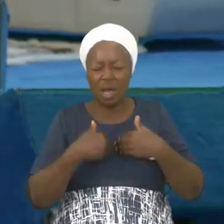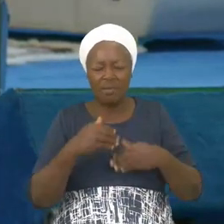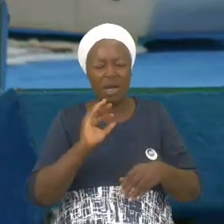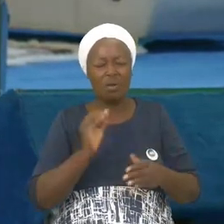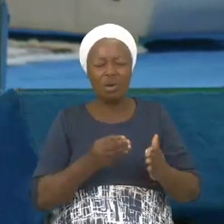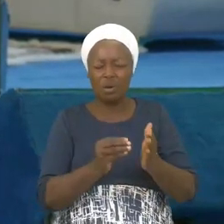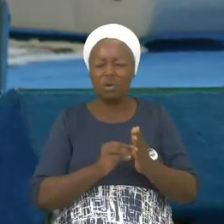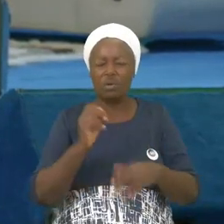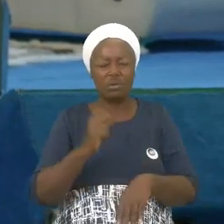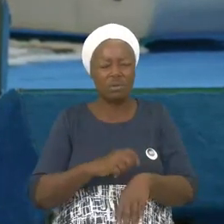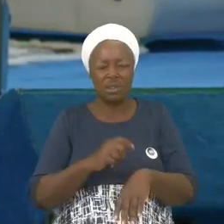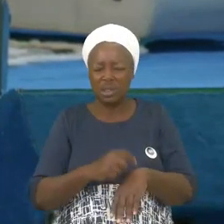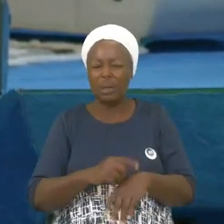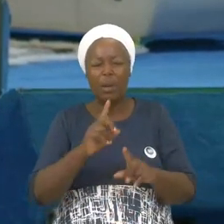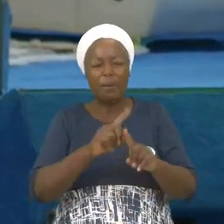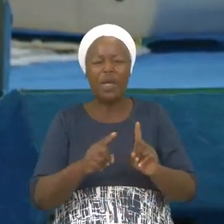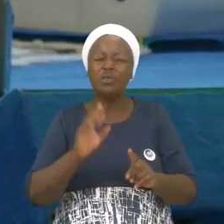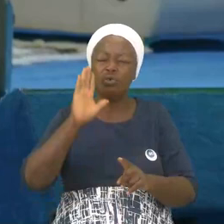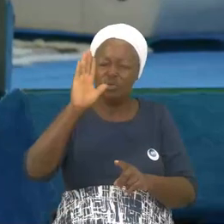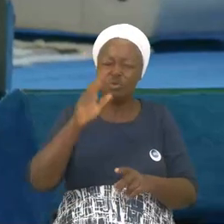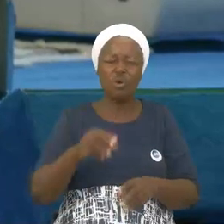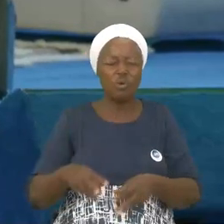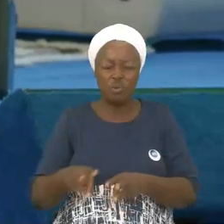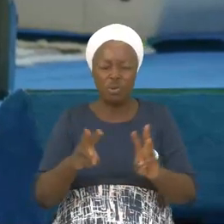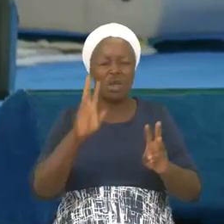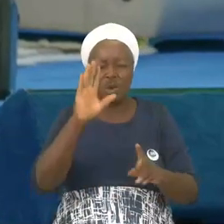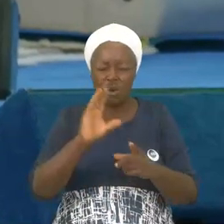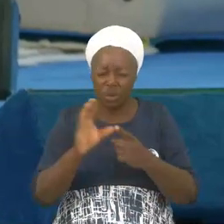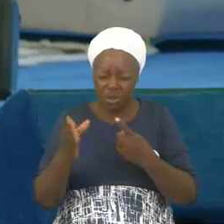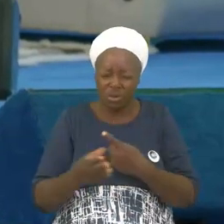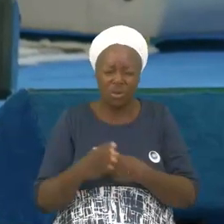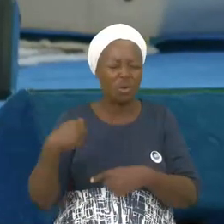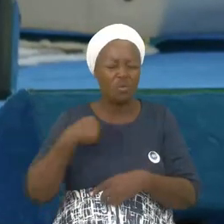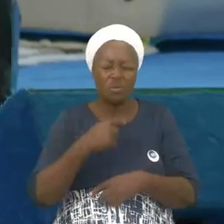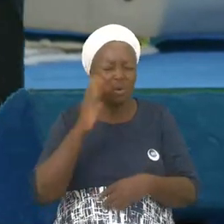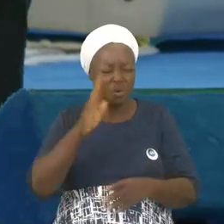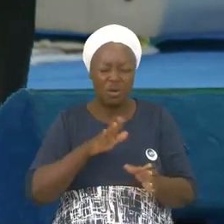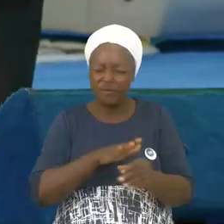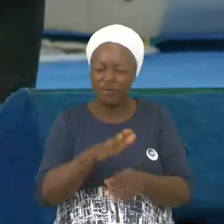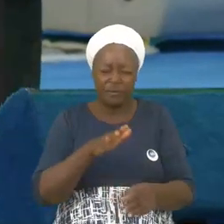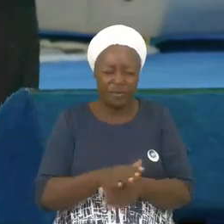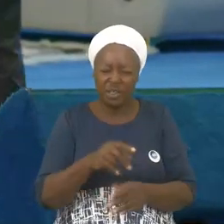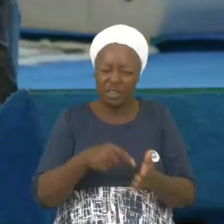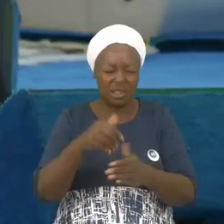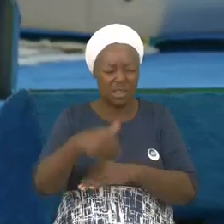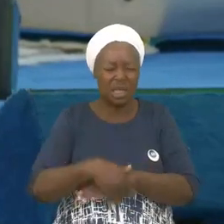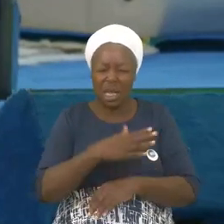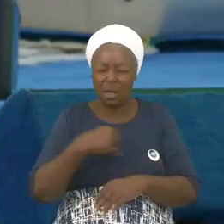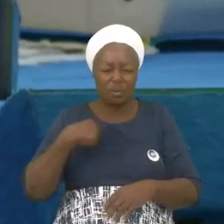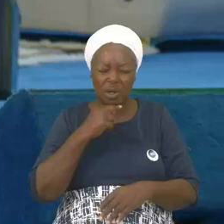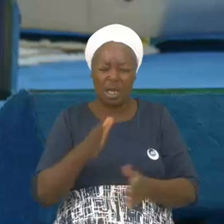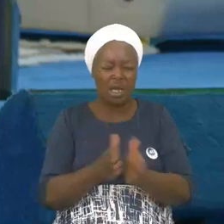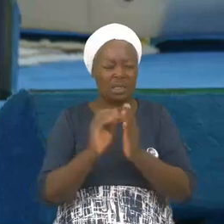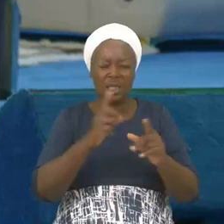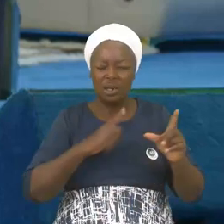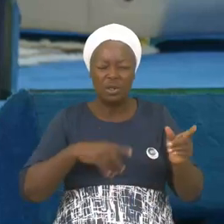pas poser un autre standard, nous n'aurons pas nos propres termes. Mais tes termes, tes conditions,